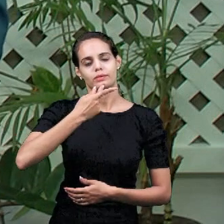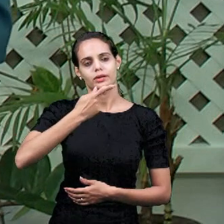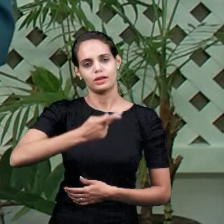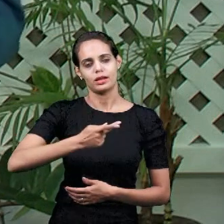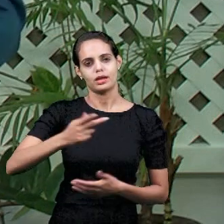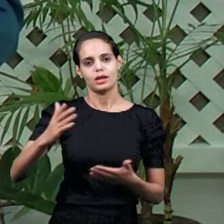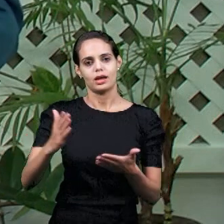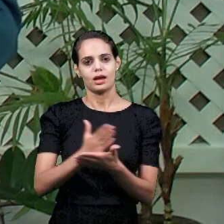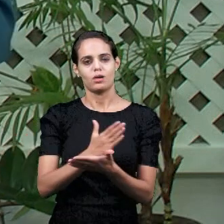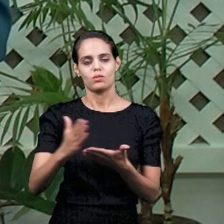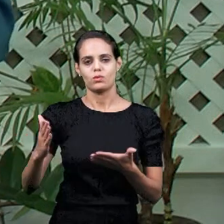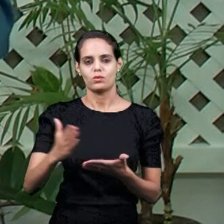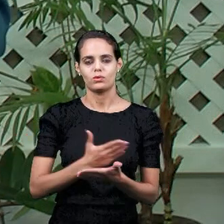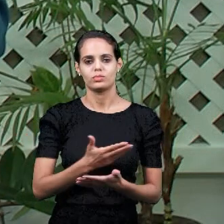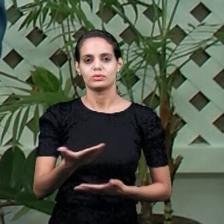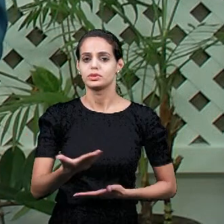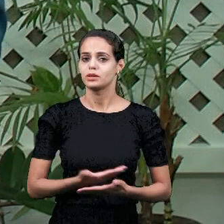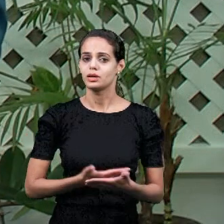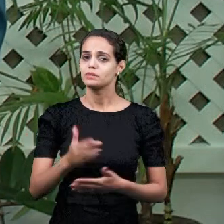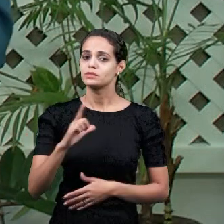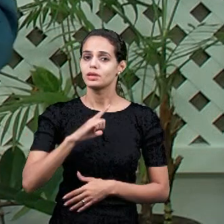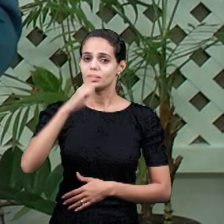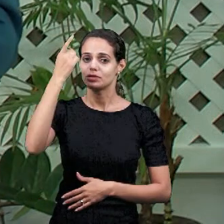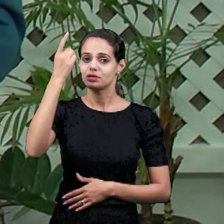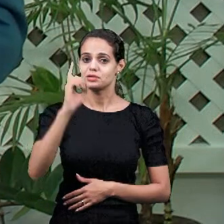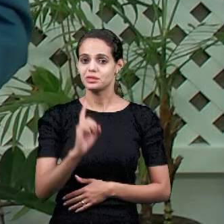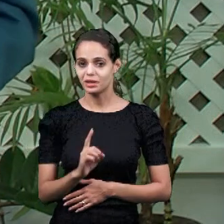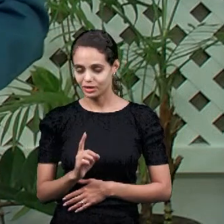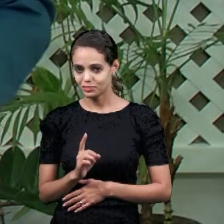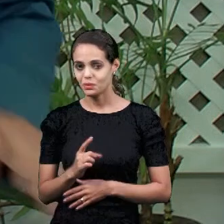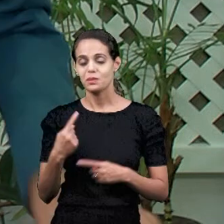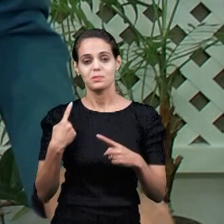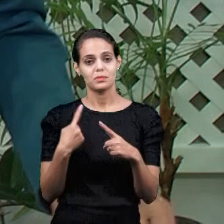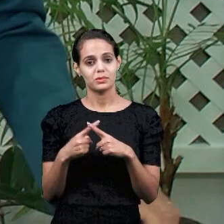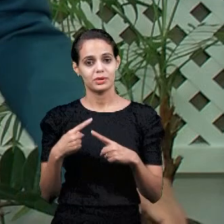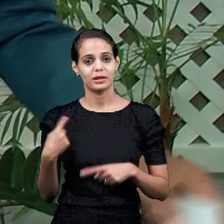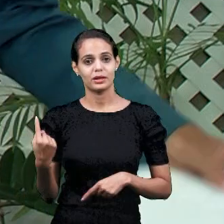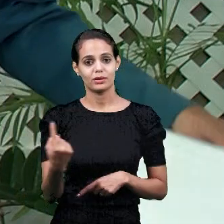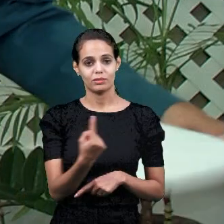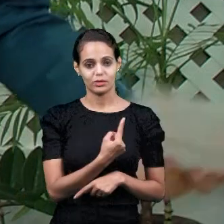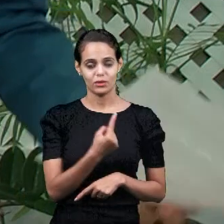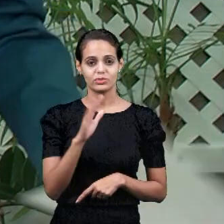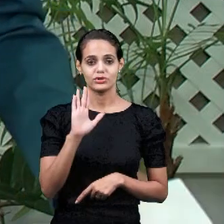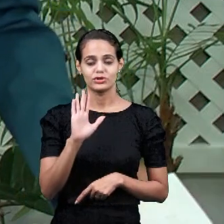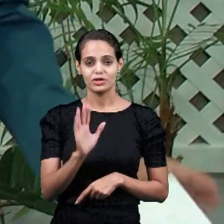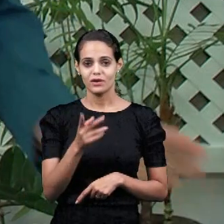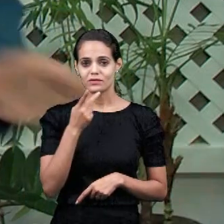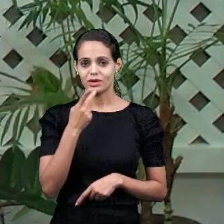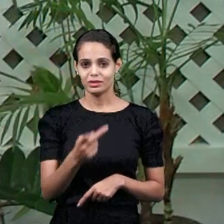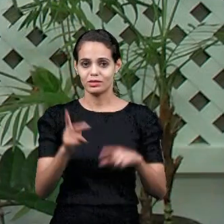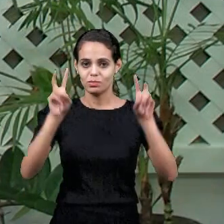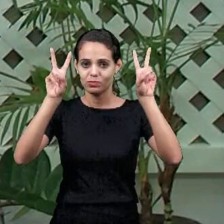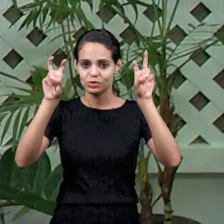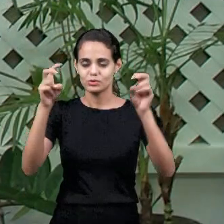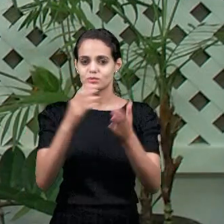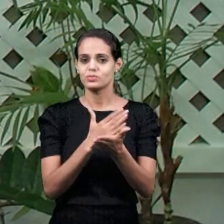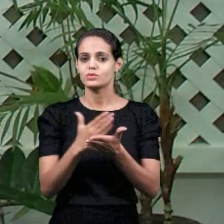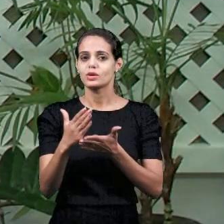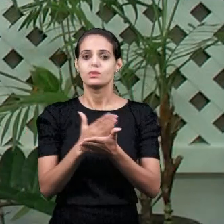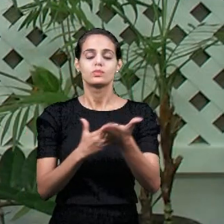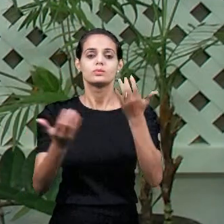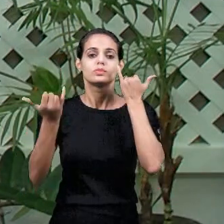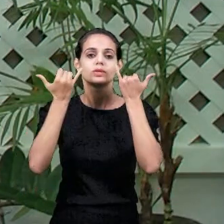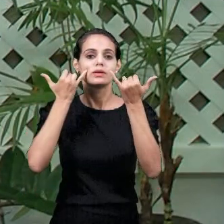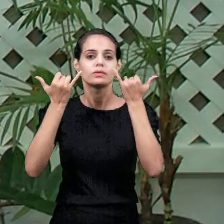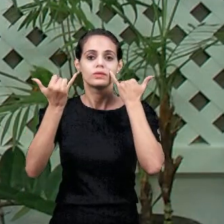Nous traitons de certains sujets, nous donnons des informations à propos du travail de l'école